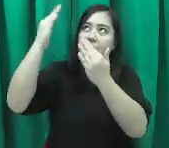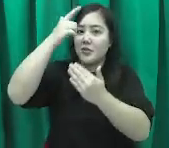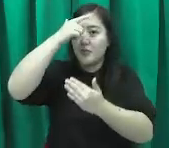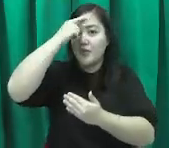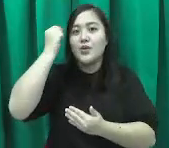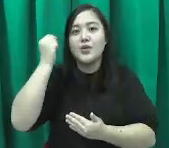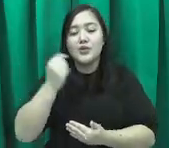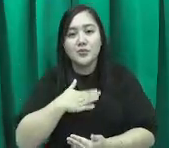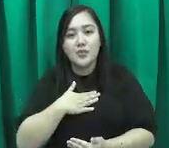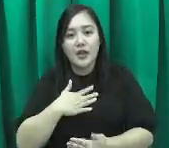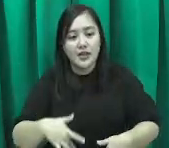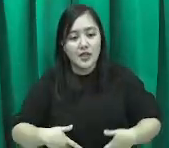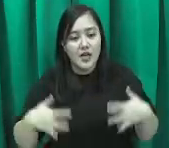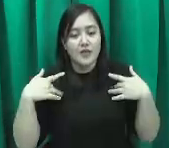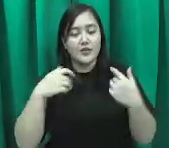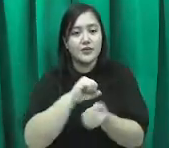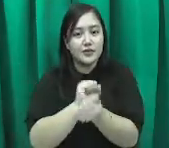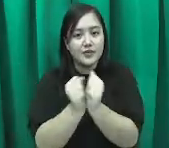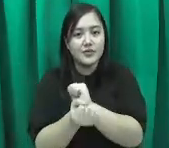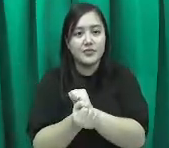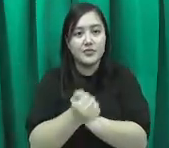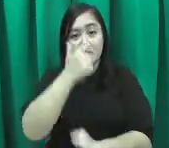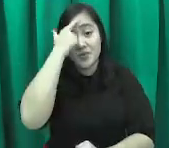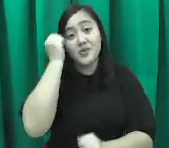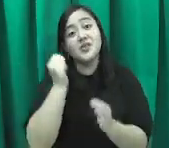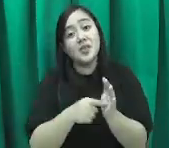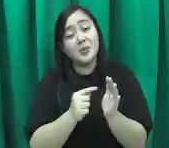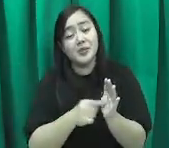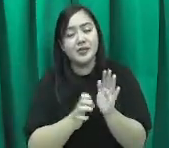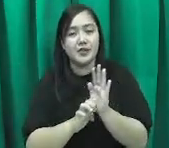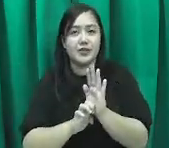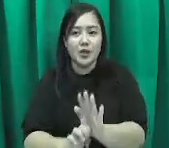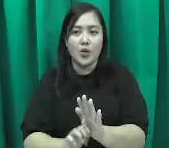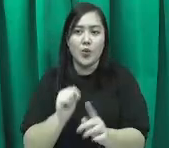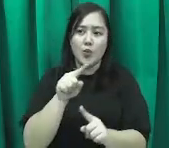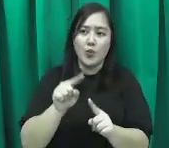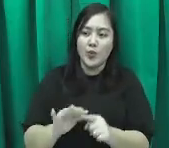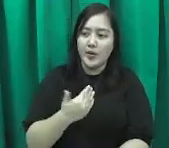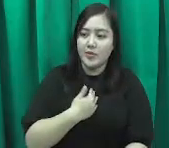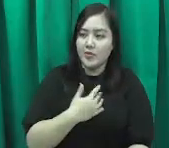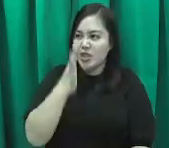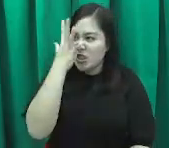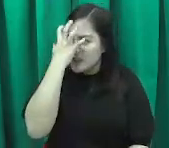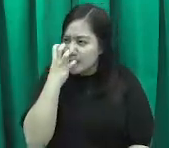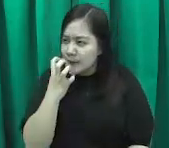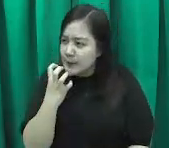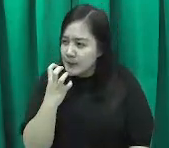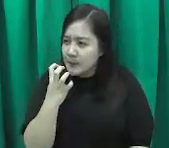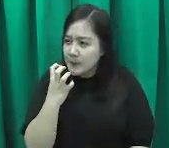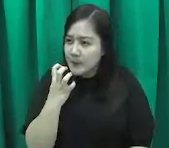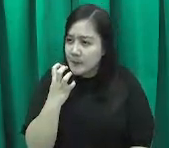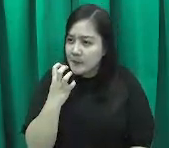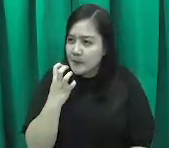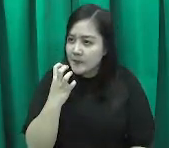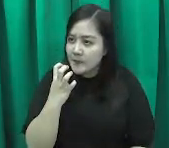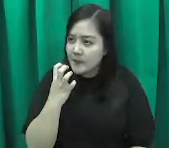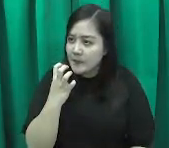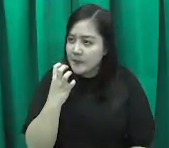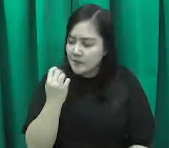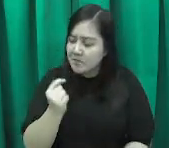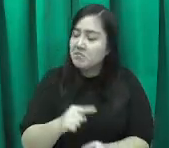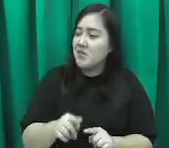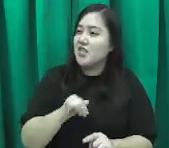ka o yung, oh, yun, galit ka. Yan ang mga, yung mga magagandang example dyan eh. Iniisip ko, buti na lang